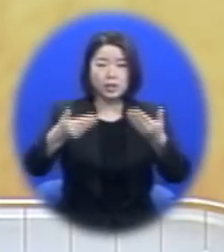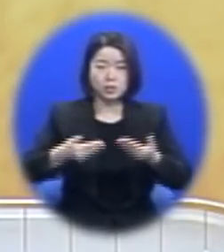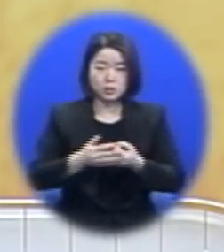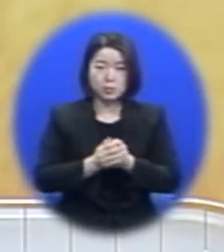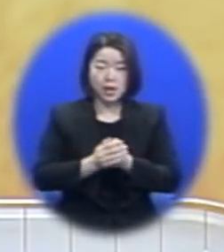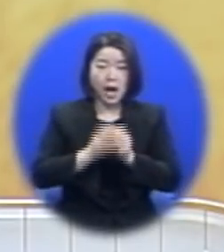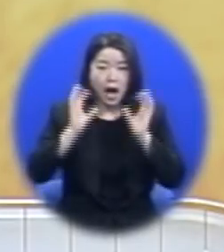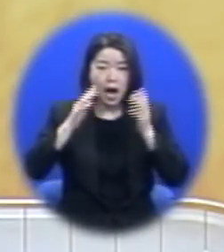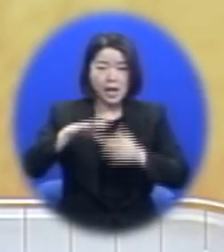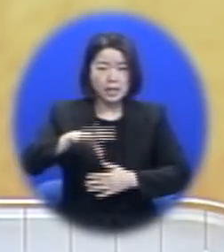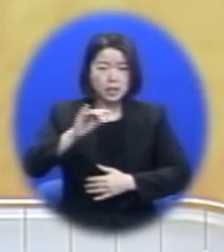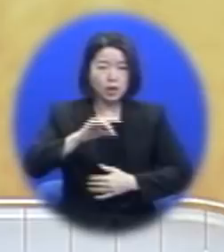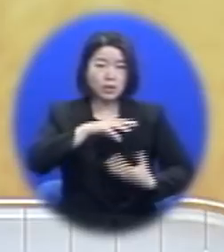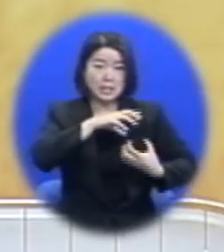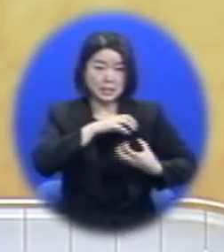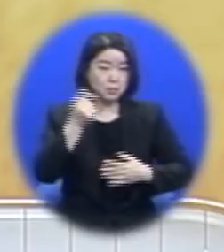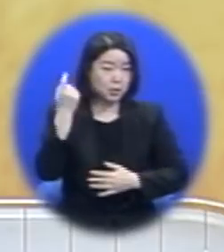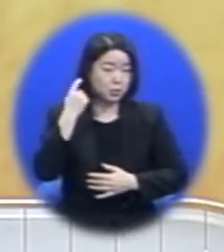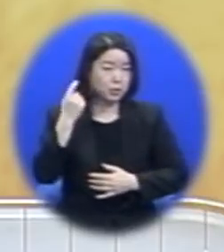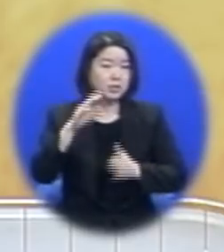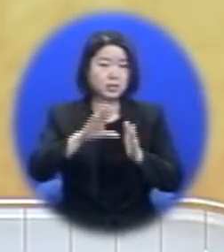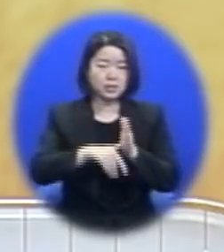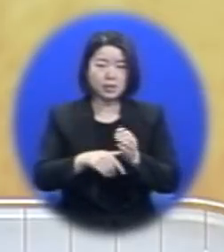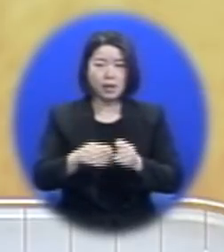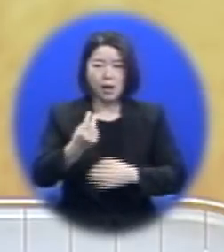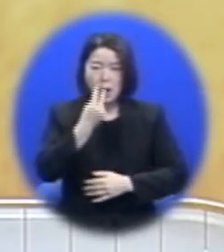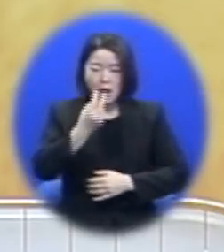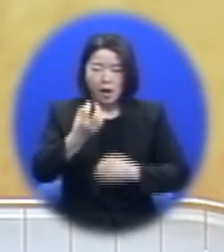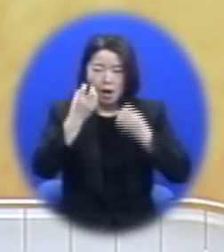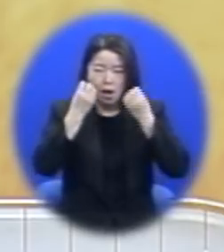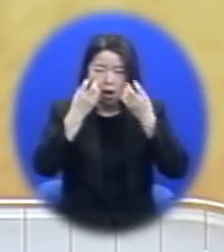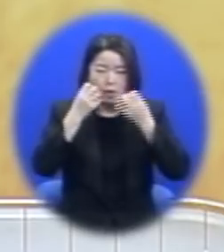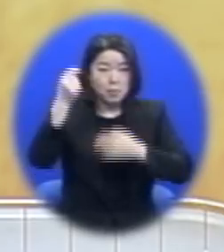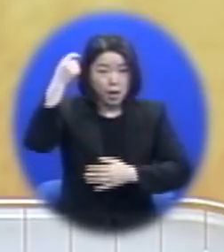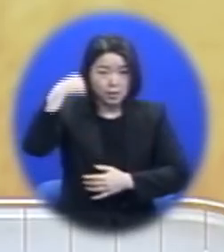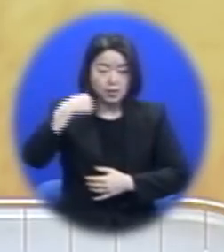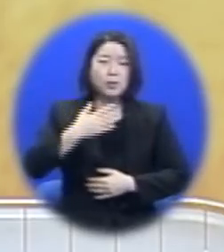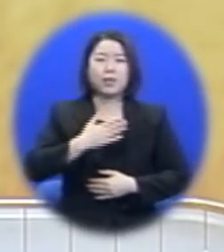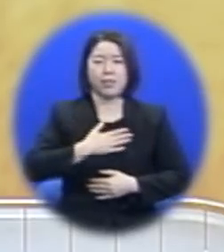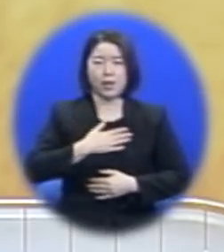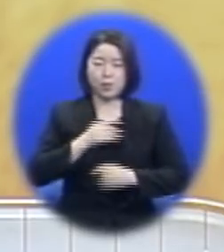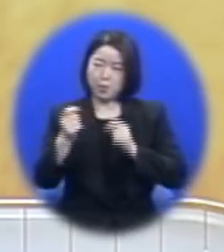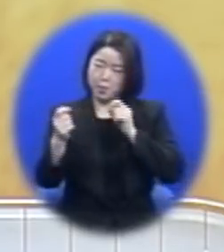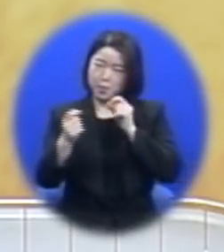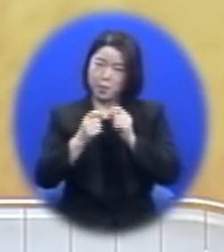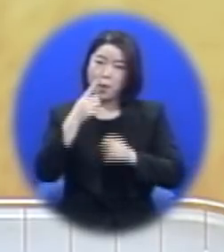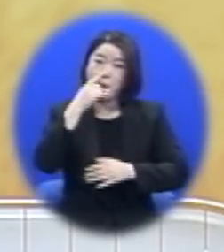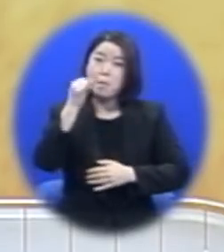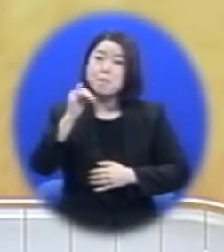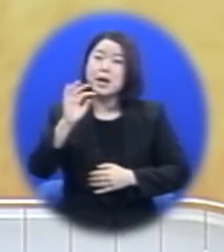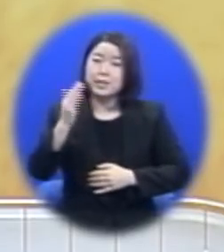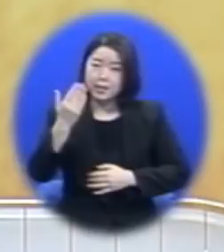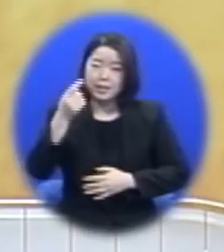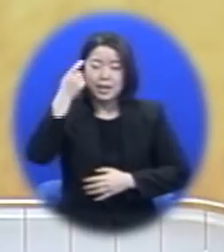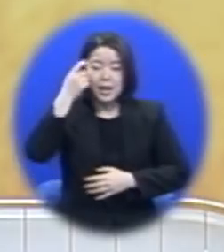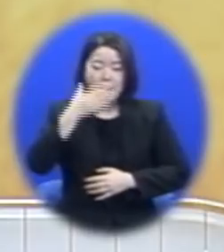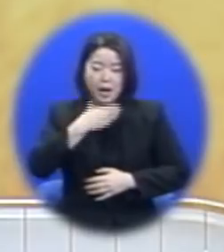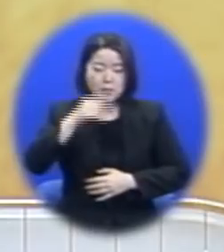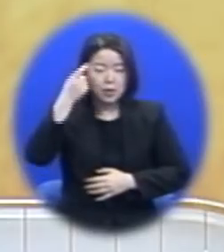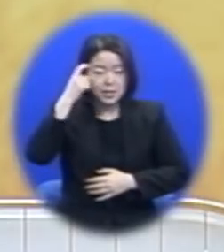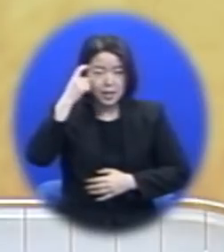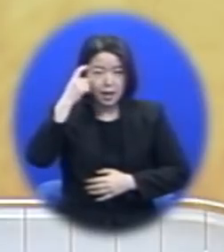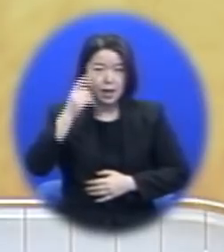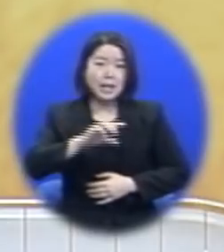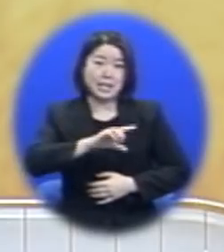첫 심장 소리를 들었을 때 생명의 신비함을 느끼며 나도 곧 엄마가 되는구나 행복한 생각을 하며